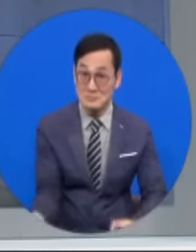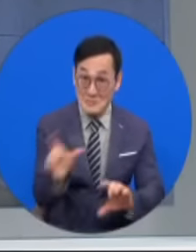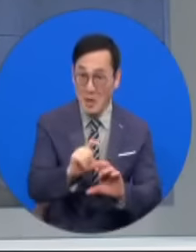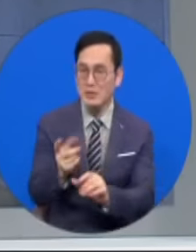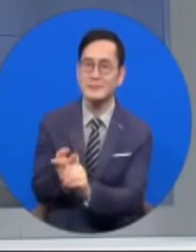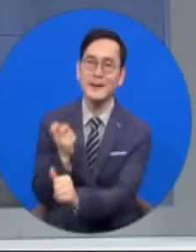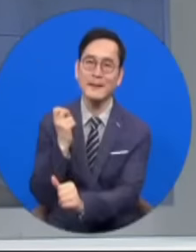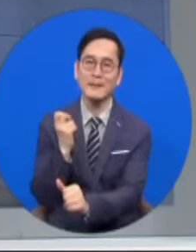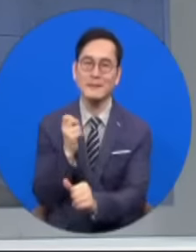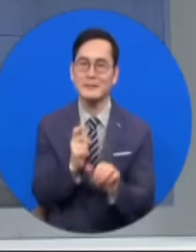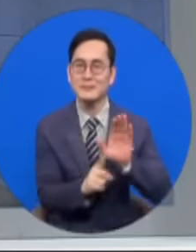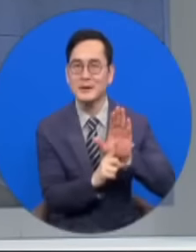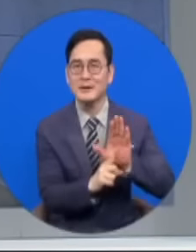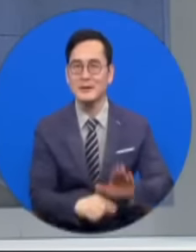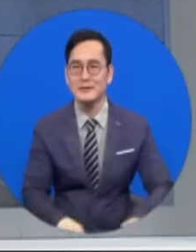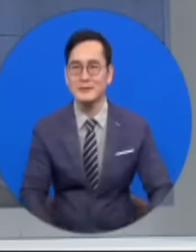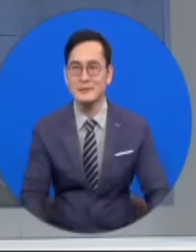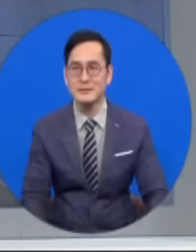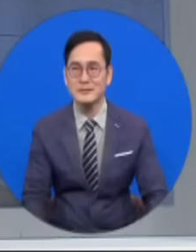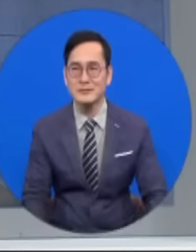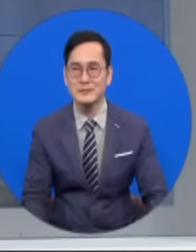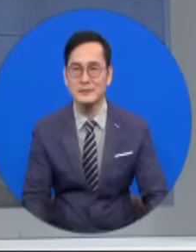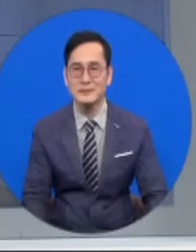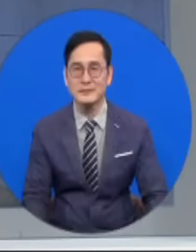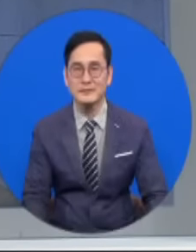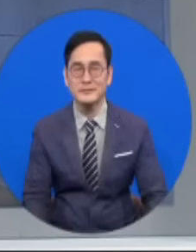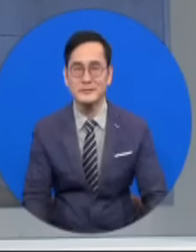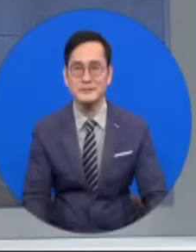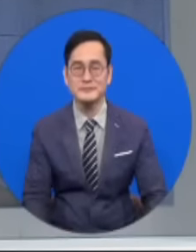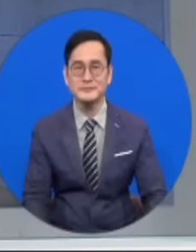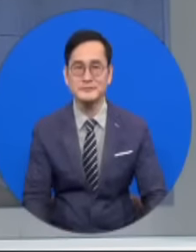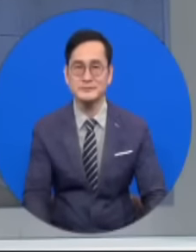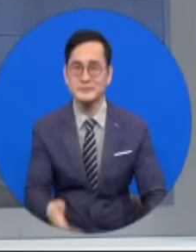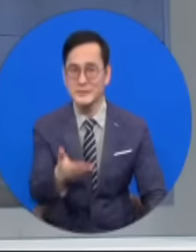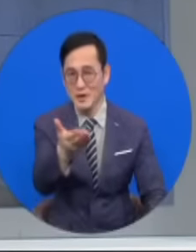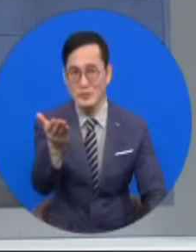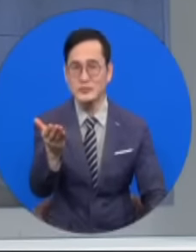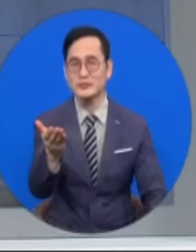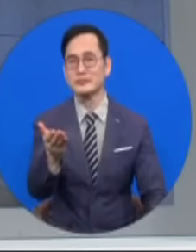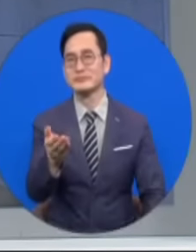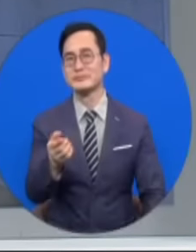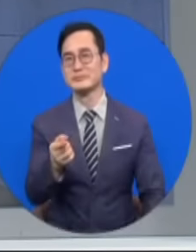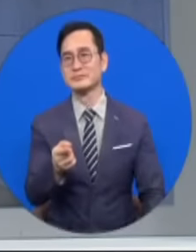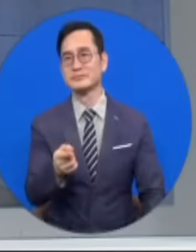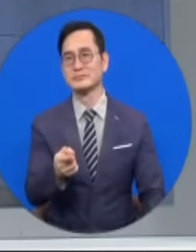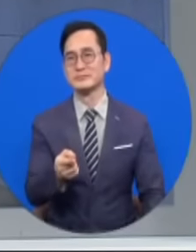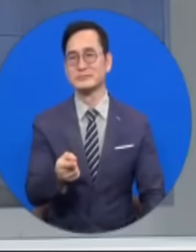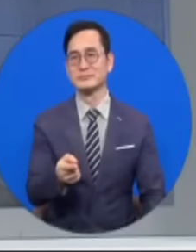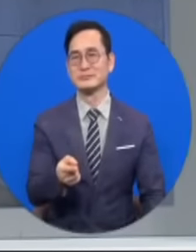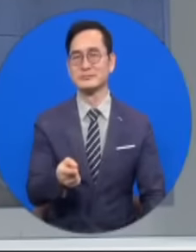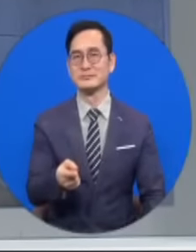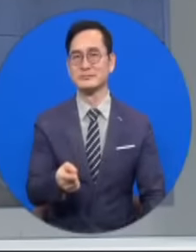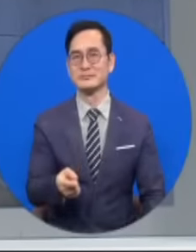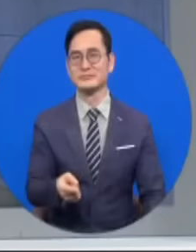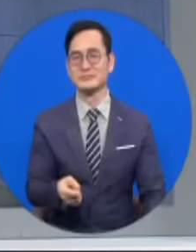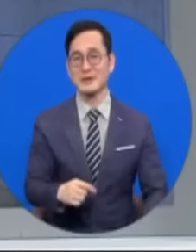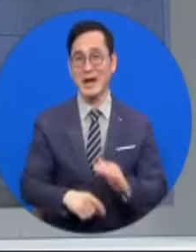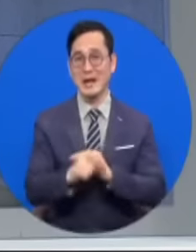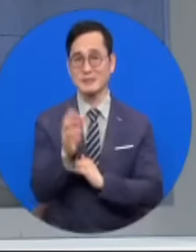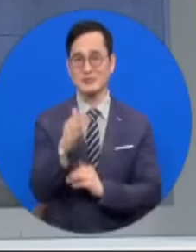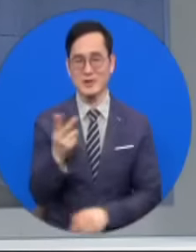사건을 적시했다 아침부터 시청자분들께 굉장히 죄송스러운 얘기지만 대변 대변해서